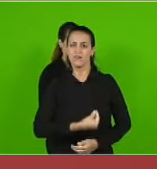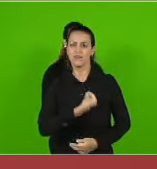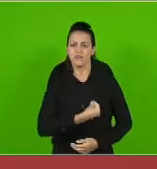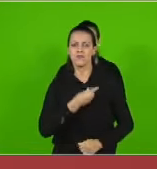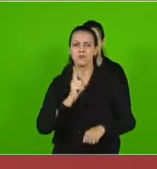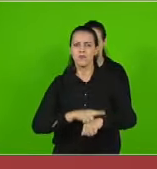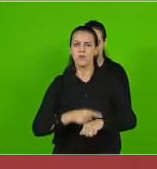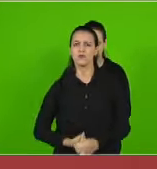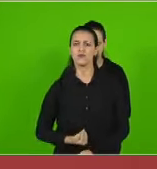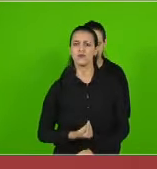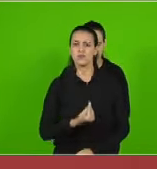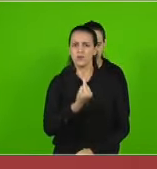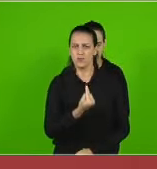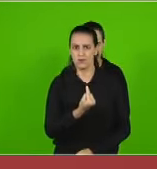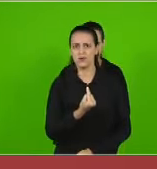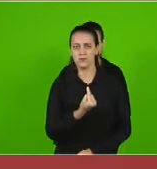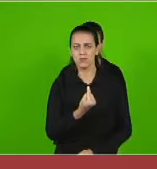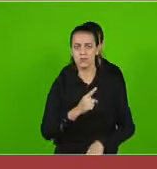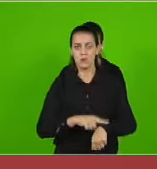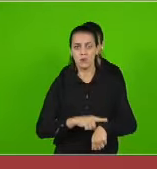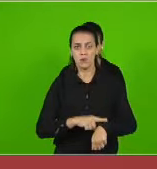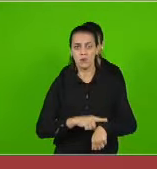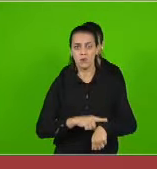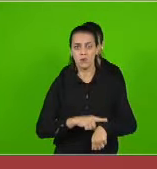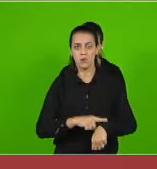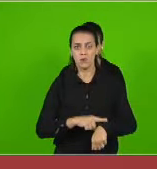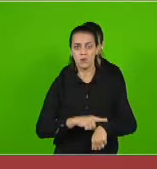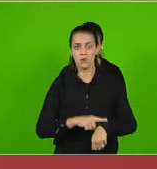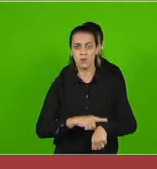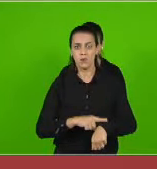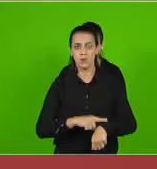этим подчеркивать, что мы живем в уникальный момент в истории человека.